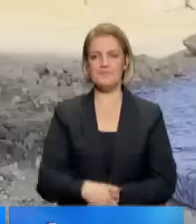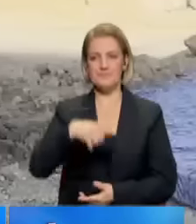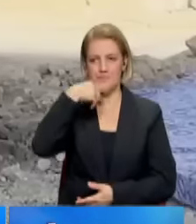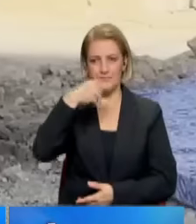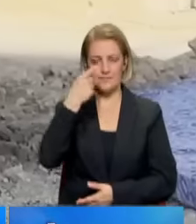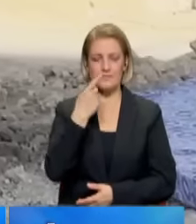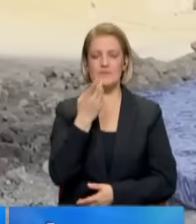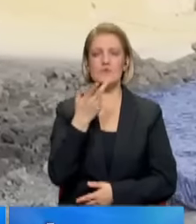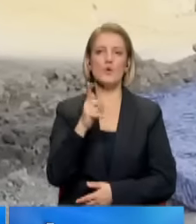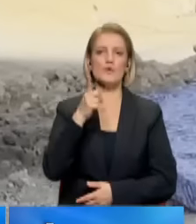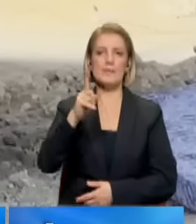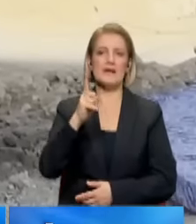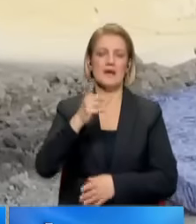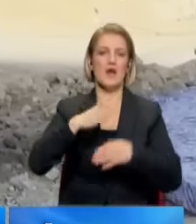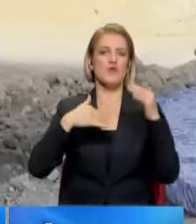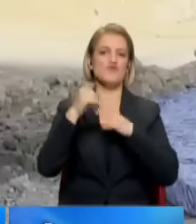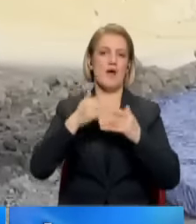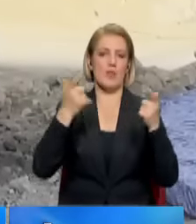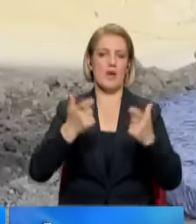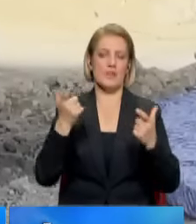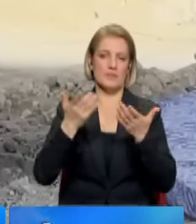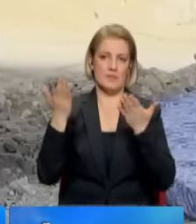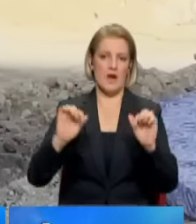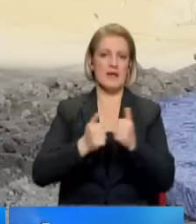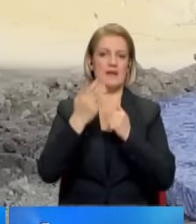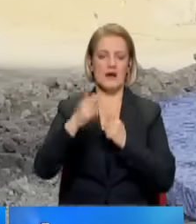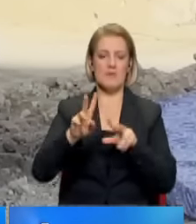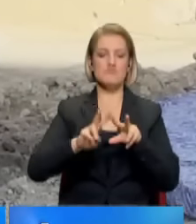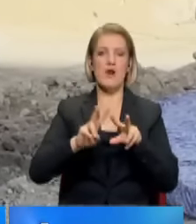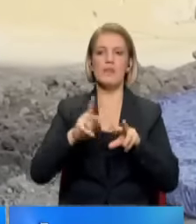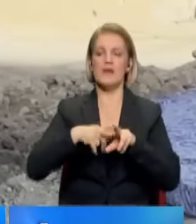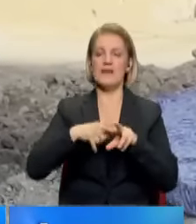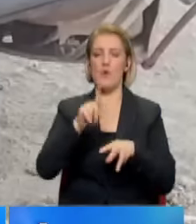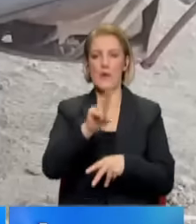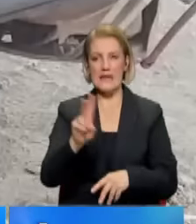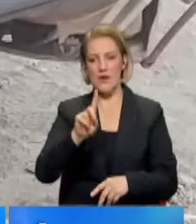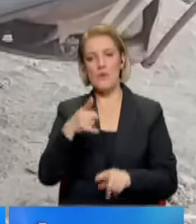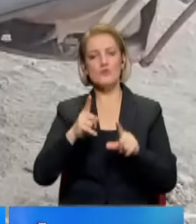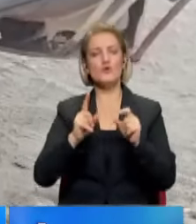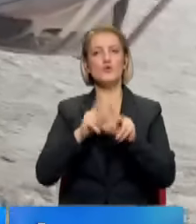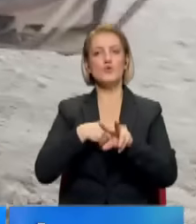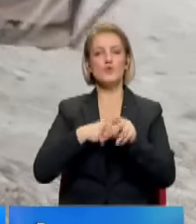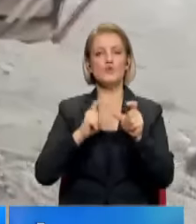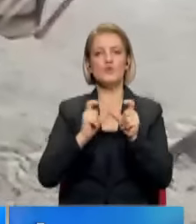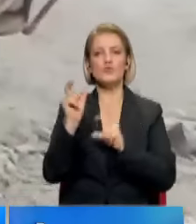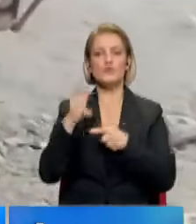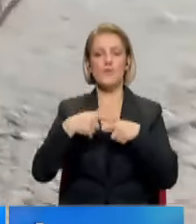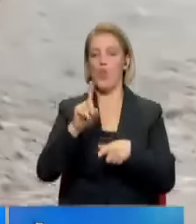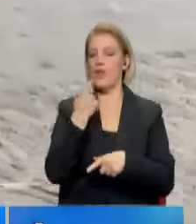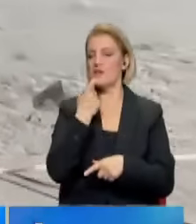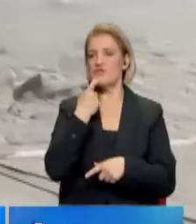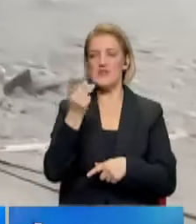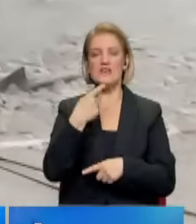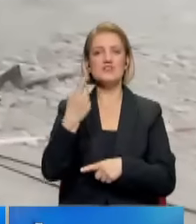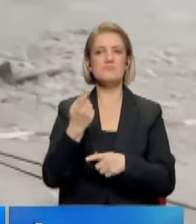Elazığ Sarıçubuk köyünde bir şantiye alanında yaşandı feci kaza. Murat Ateş 17, Yusuf Gözel 16 yaşındaydı. Alanda bulunan iş